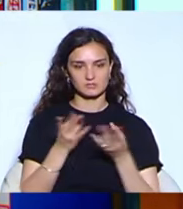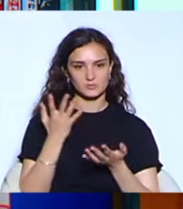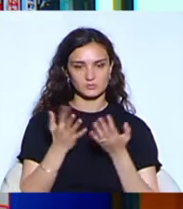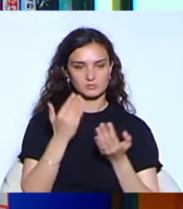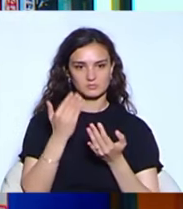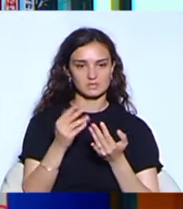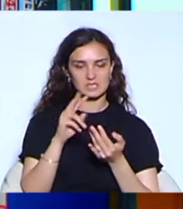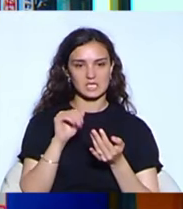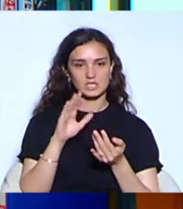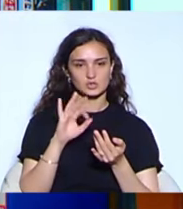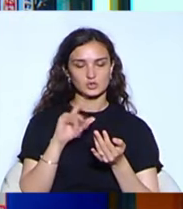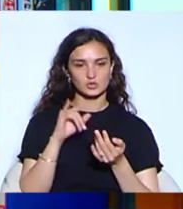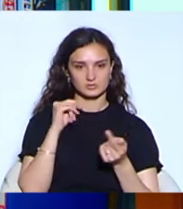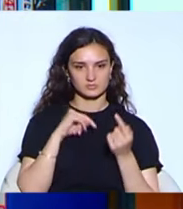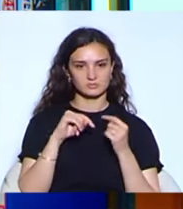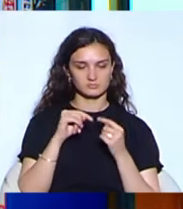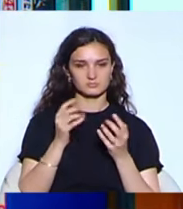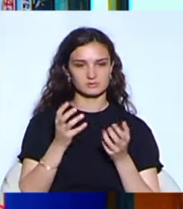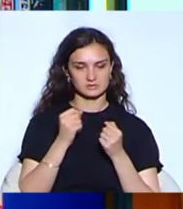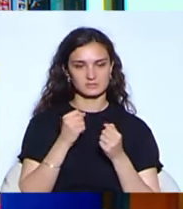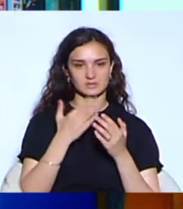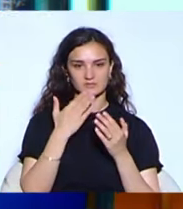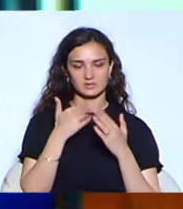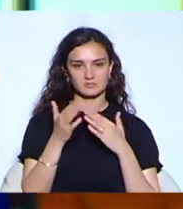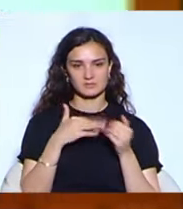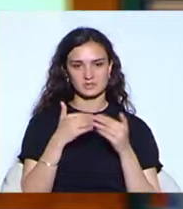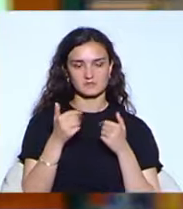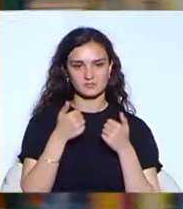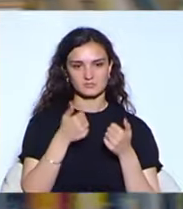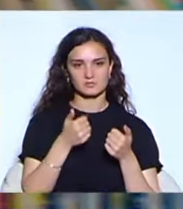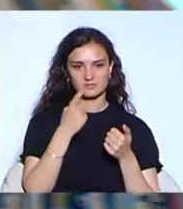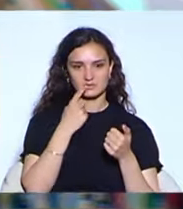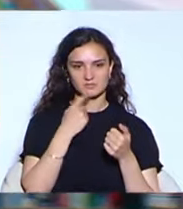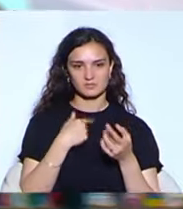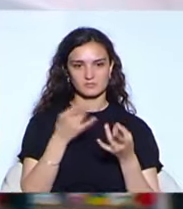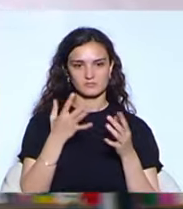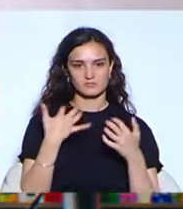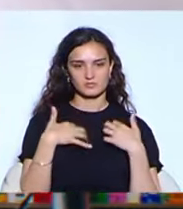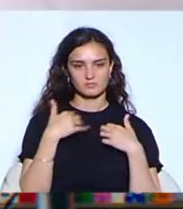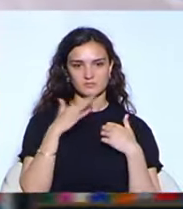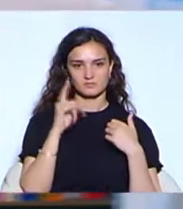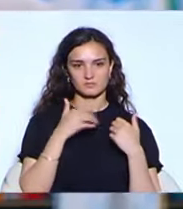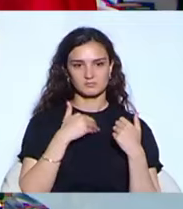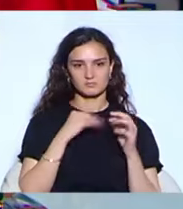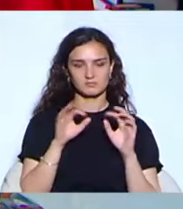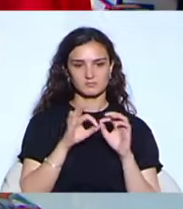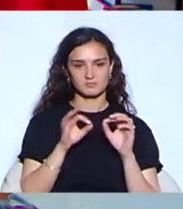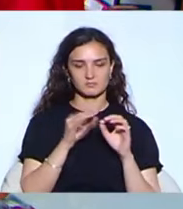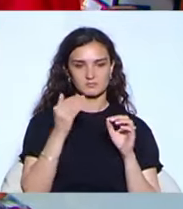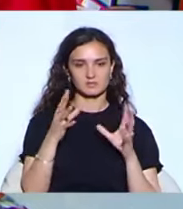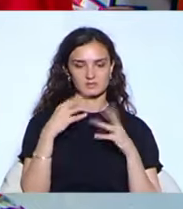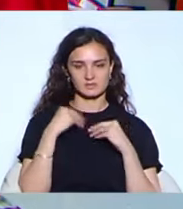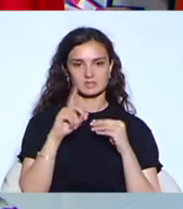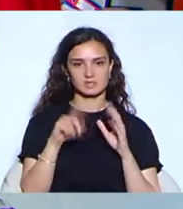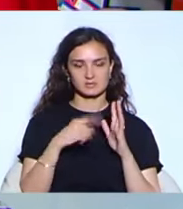მათ ლაქტოზის აუტანლობა არ აქვთ და ადვილად ხელმისაწვდომი ცილა, როგორიც არის კვერცხი. მე უბრალოდ ჩქარო ბევრი რამ მინდო და მე თქვა და თქვენთან ერთად